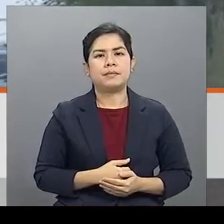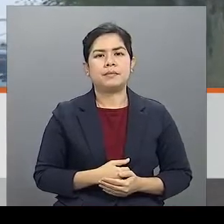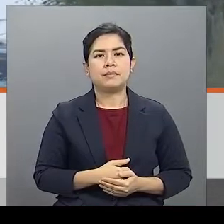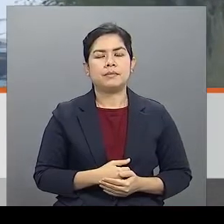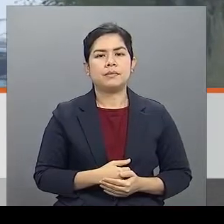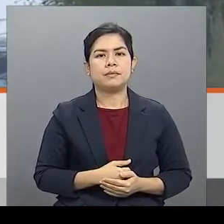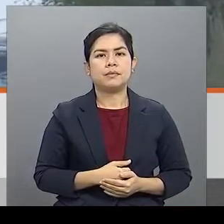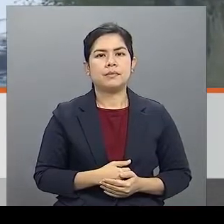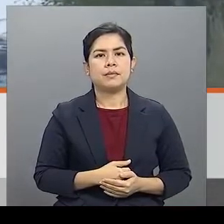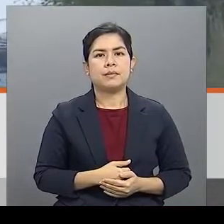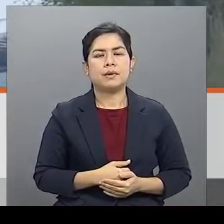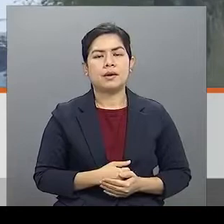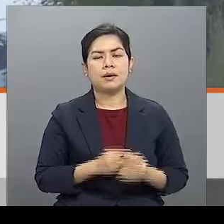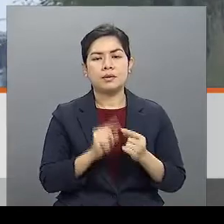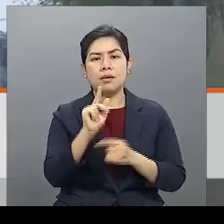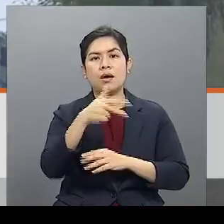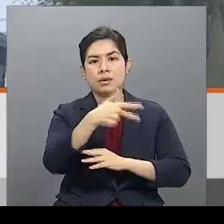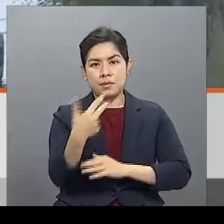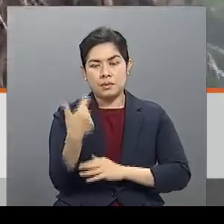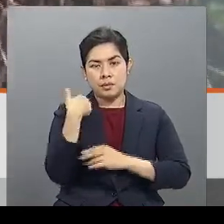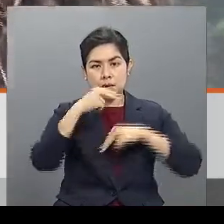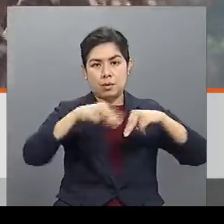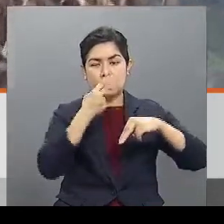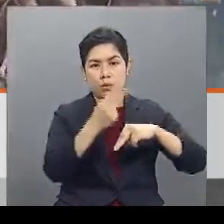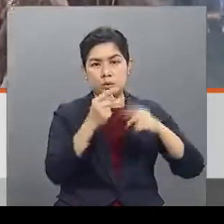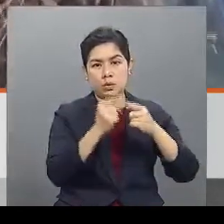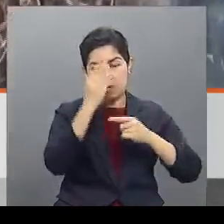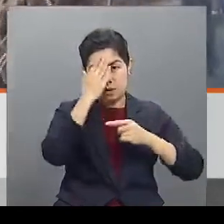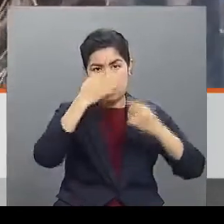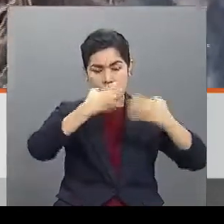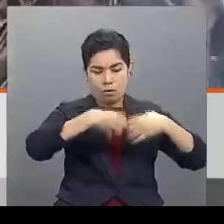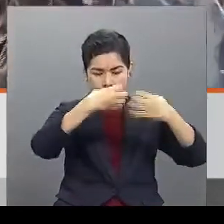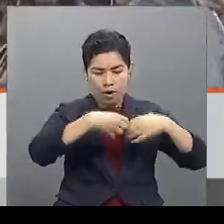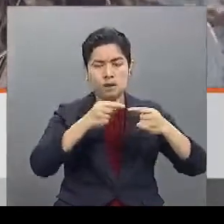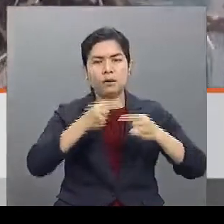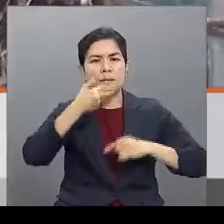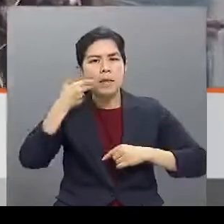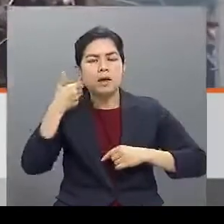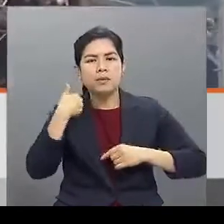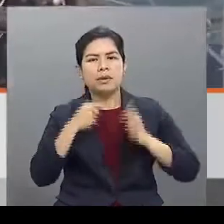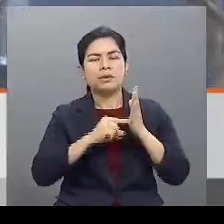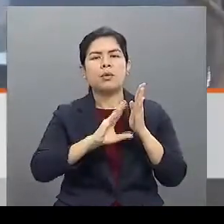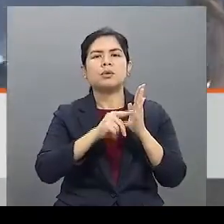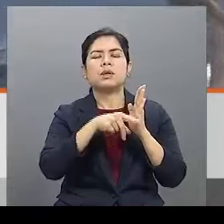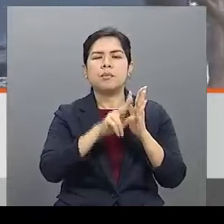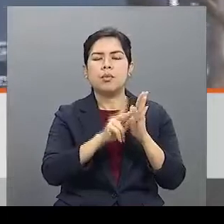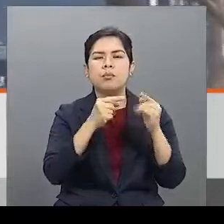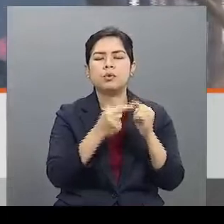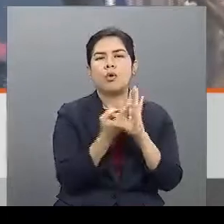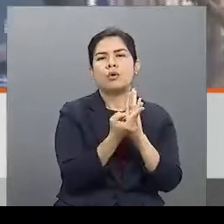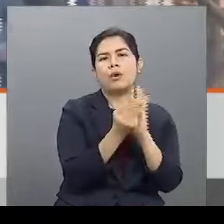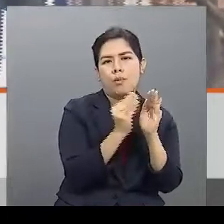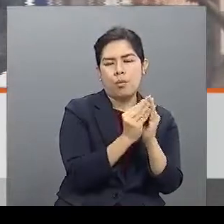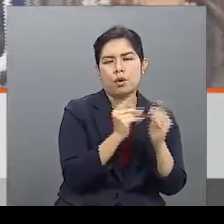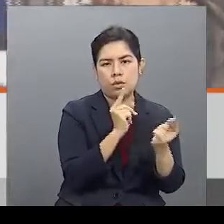ไทย PBS สำรวจหน้าโรงงานน้ำตาลหลายแห่งทั้งในจังหวัดชัยภูมิและหนองบัวลำพูพบว่าในช่วงใกล้ปิ